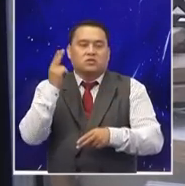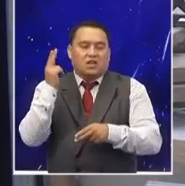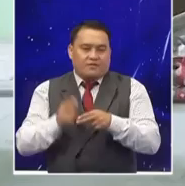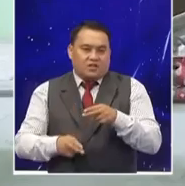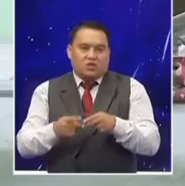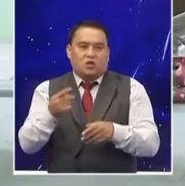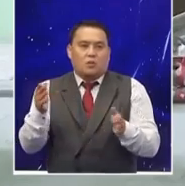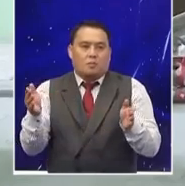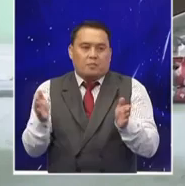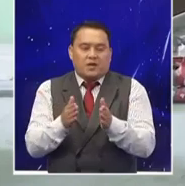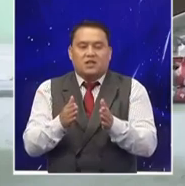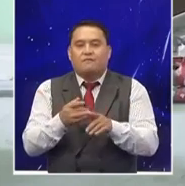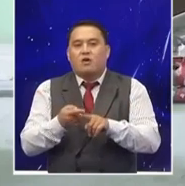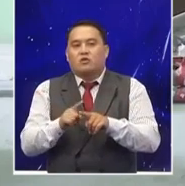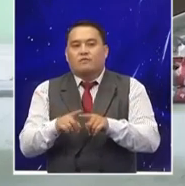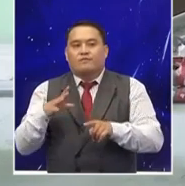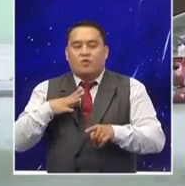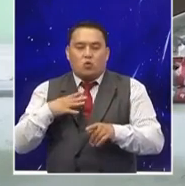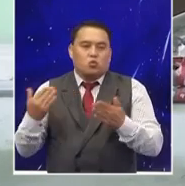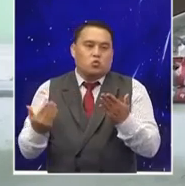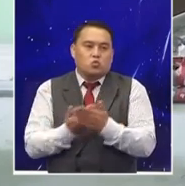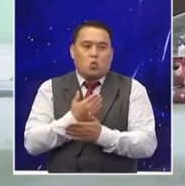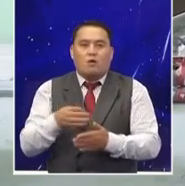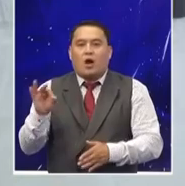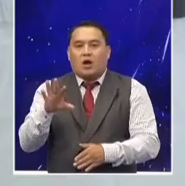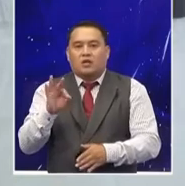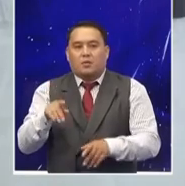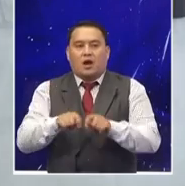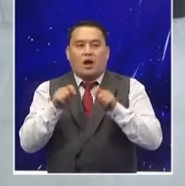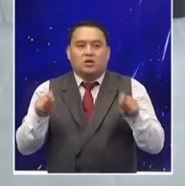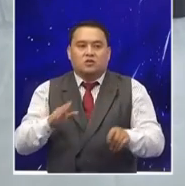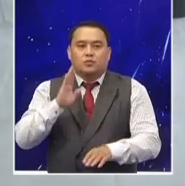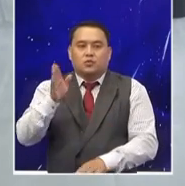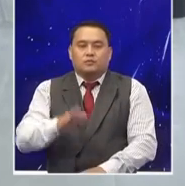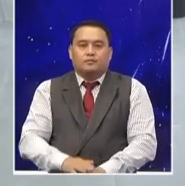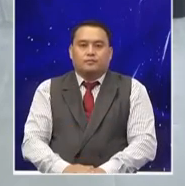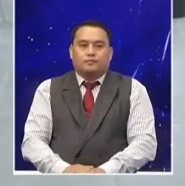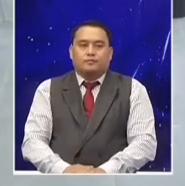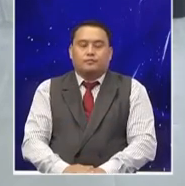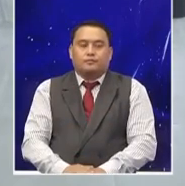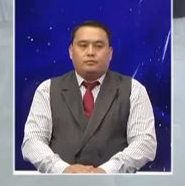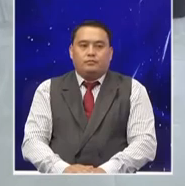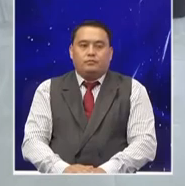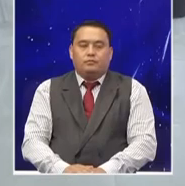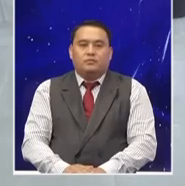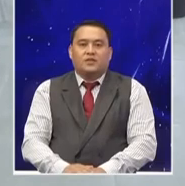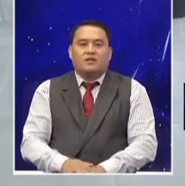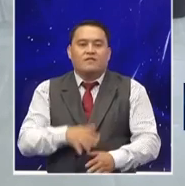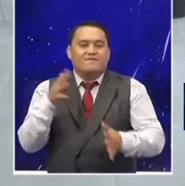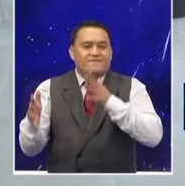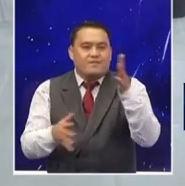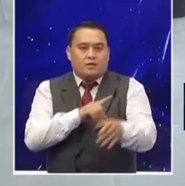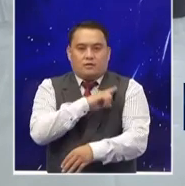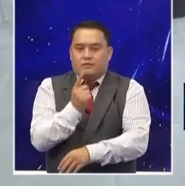завершению новая мечеть и распахнётся в вере народу уже от октябре ветра большие потому что у нас два минарета они высотой